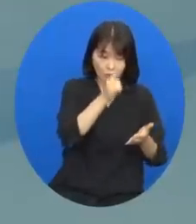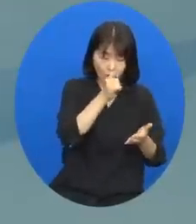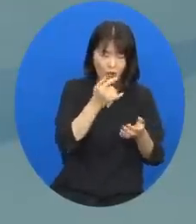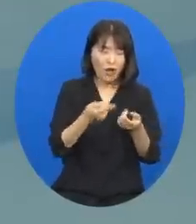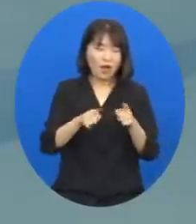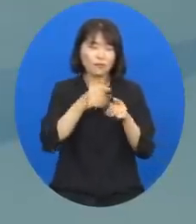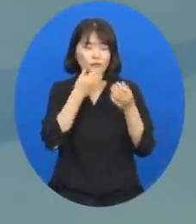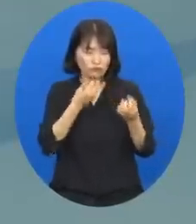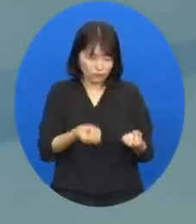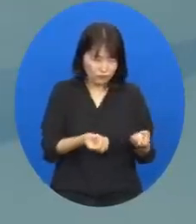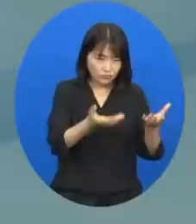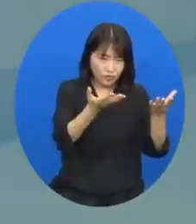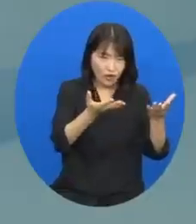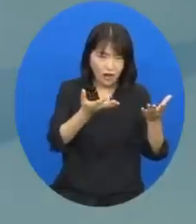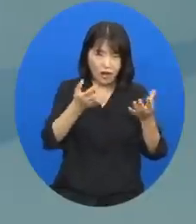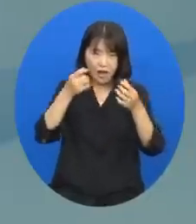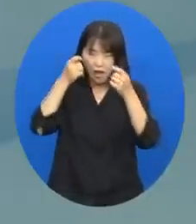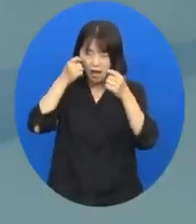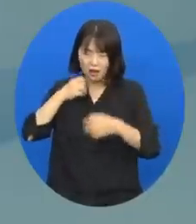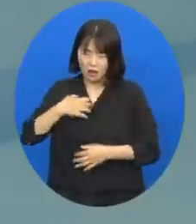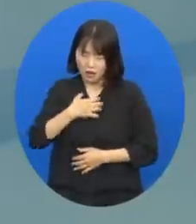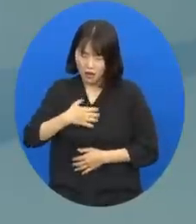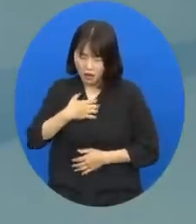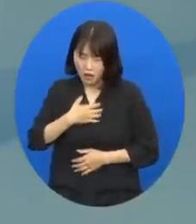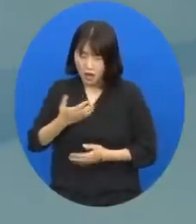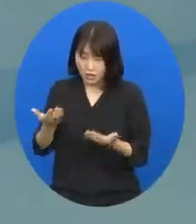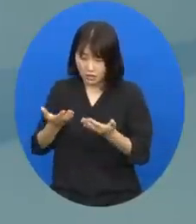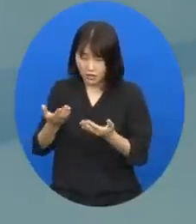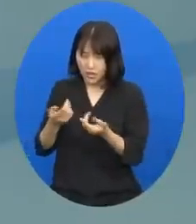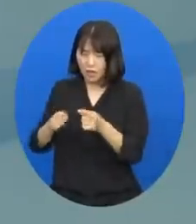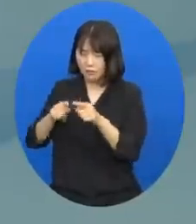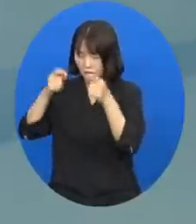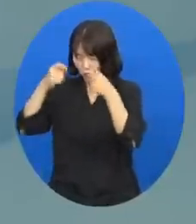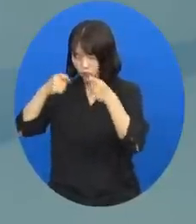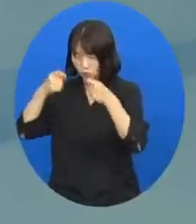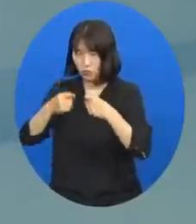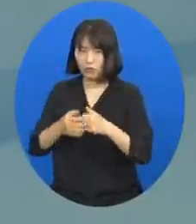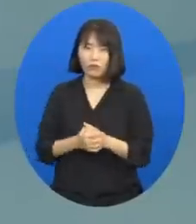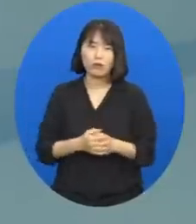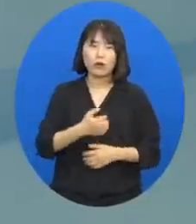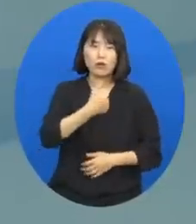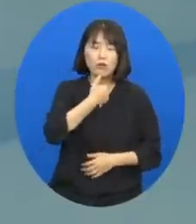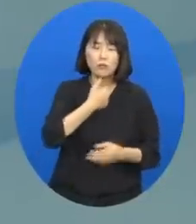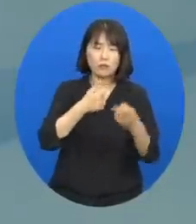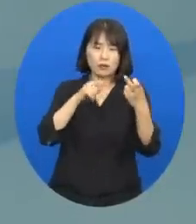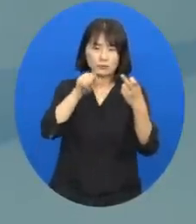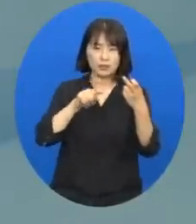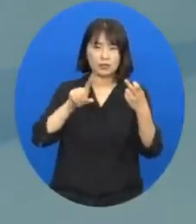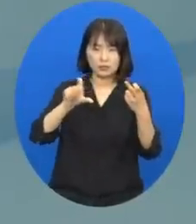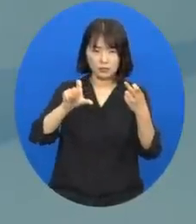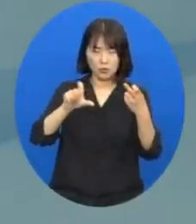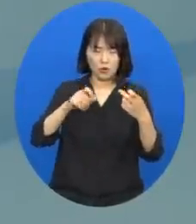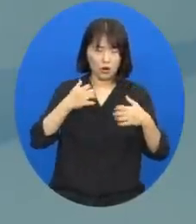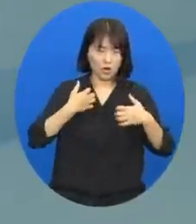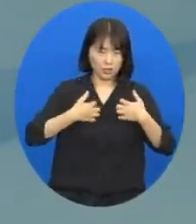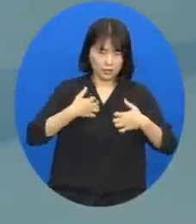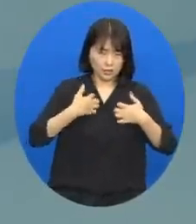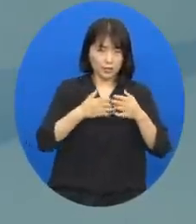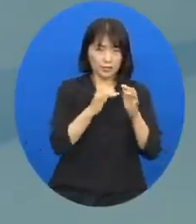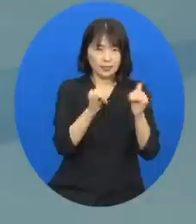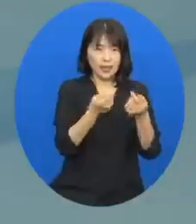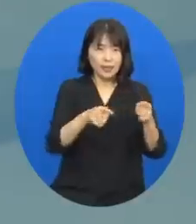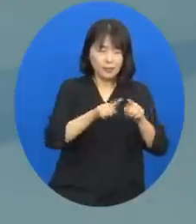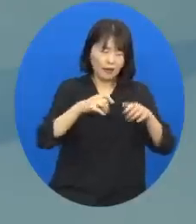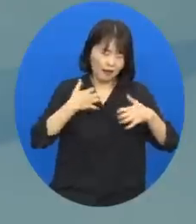슬퍼할 일이 있으면 함께 울어 줄 아는 것이죠 로마서 12장 15절 리의 즐거워하는 자들과 함께 즐거워하고 우는 자들과 함께